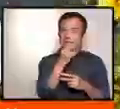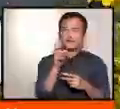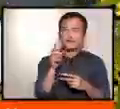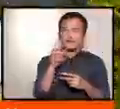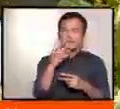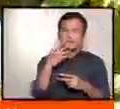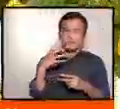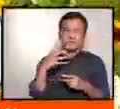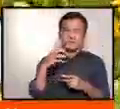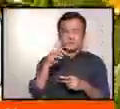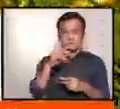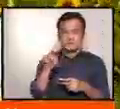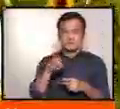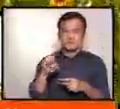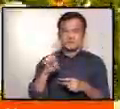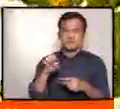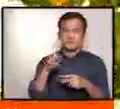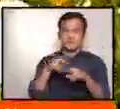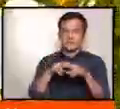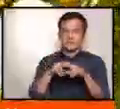sa Pangasinan!